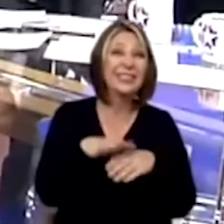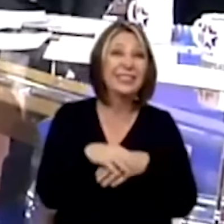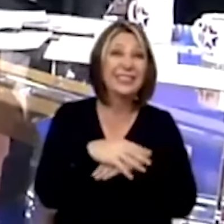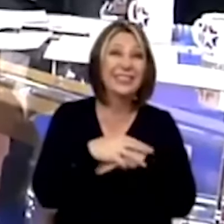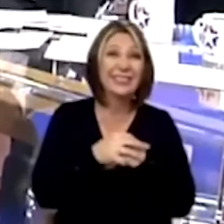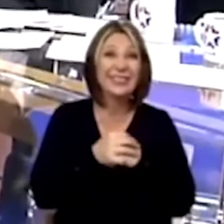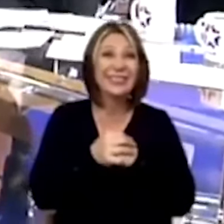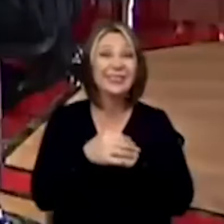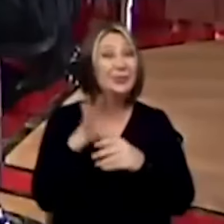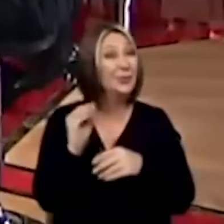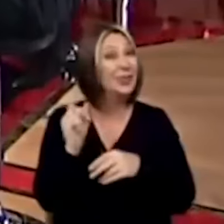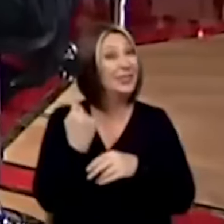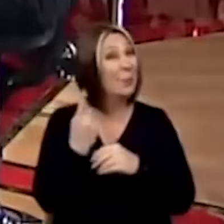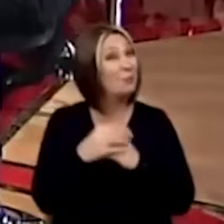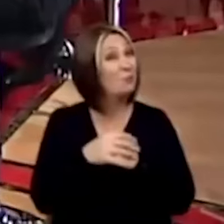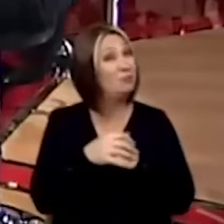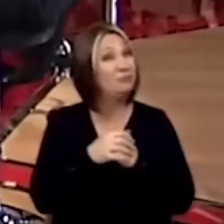mı? Çok acayip.